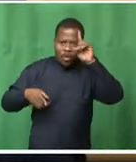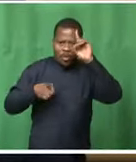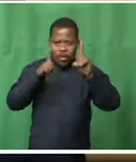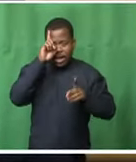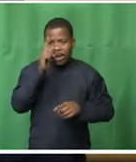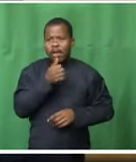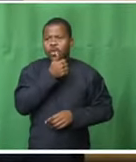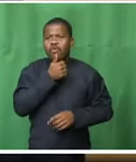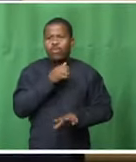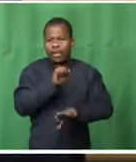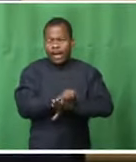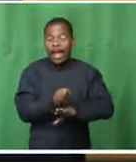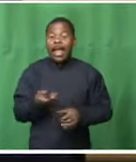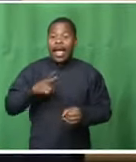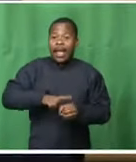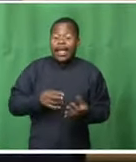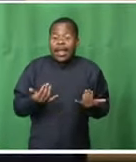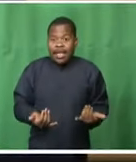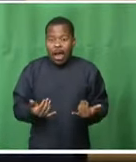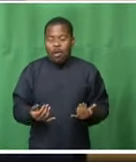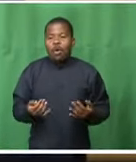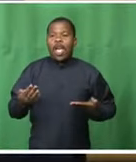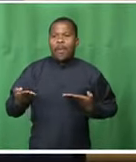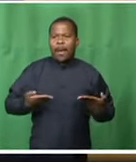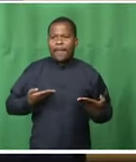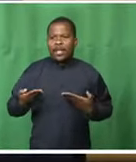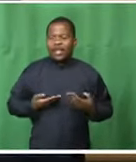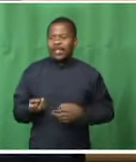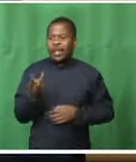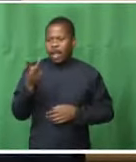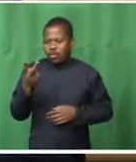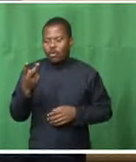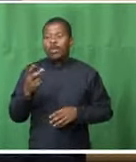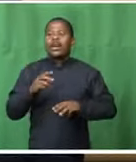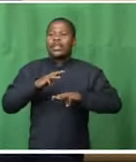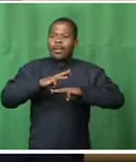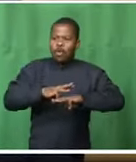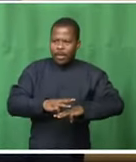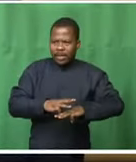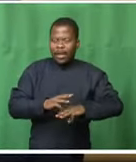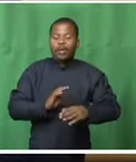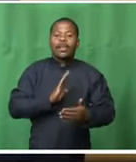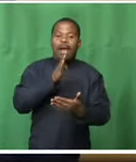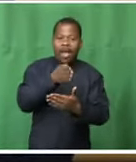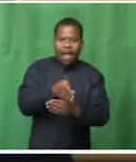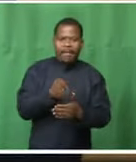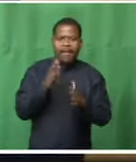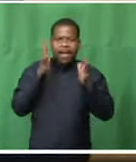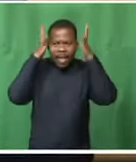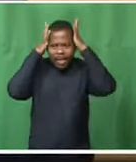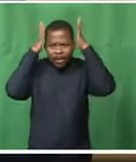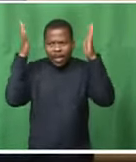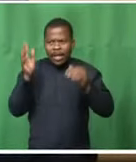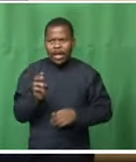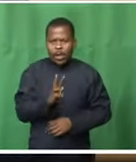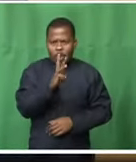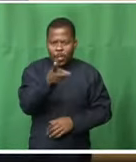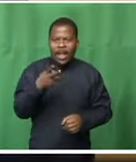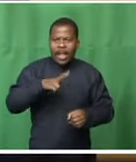opportunity setimbili nje tingabantu vele lesetithembisile lokuthi titawufika ekhaya sibe sisiyaba